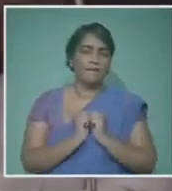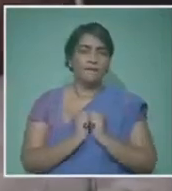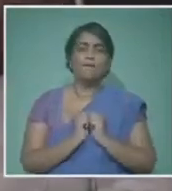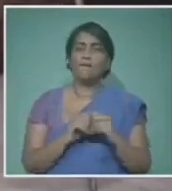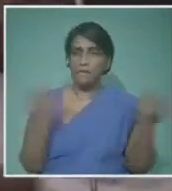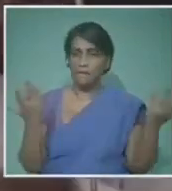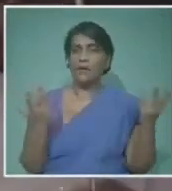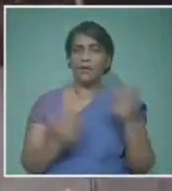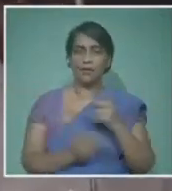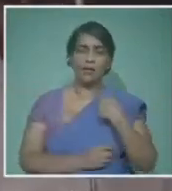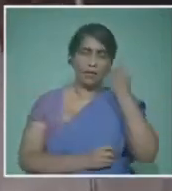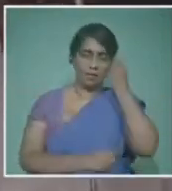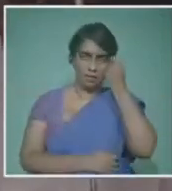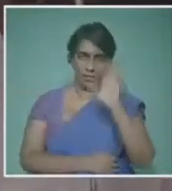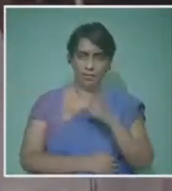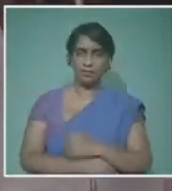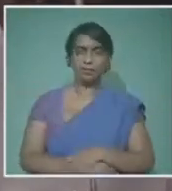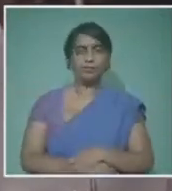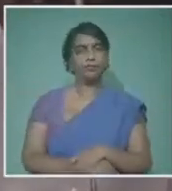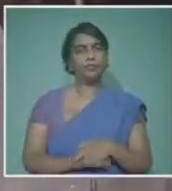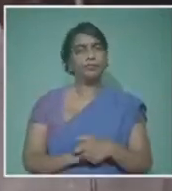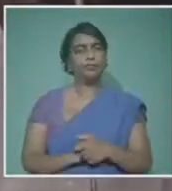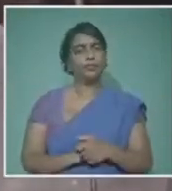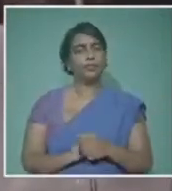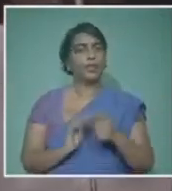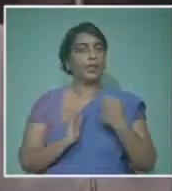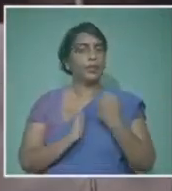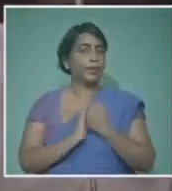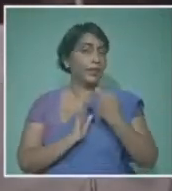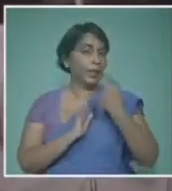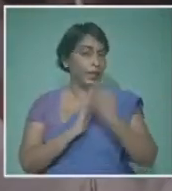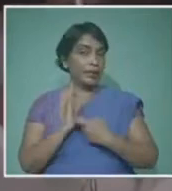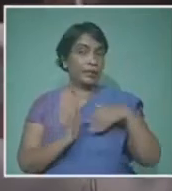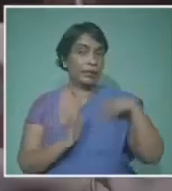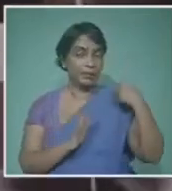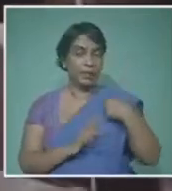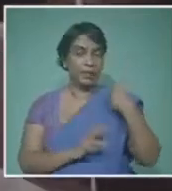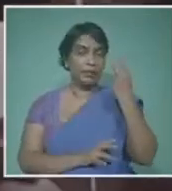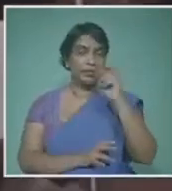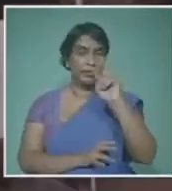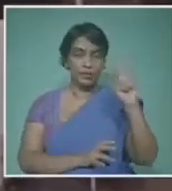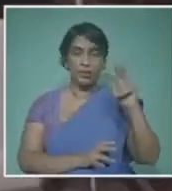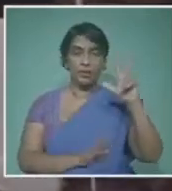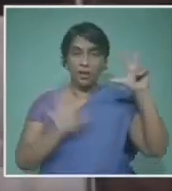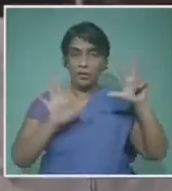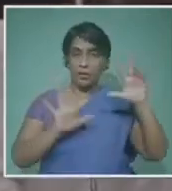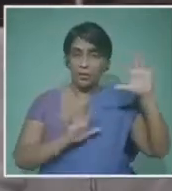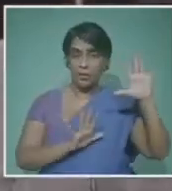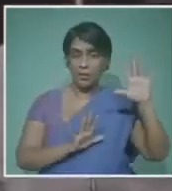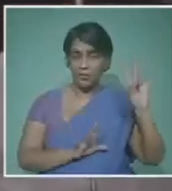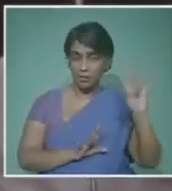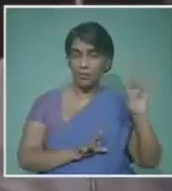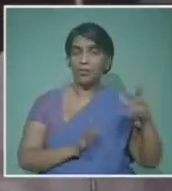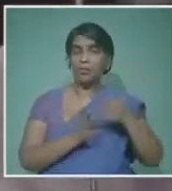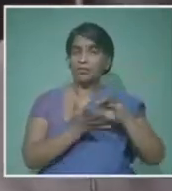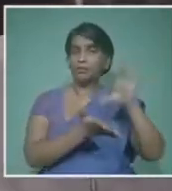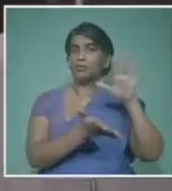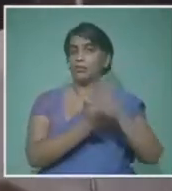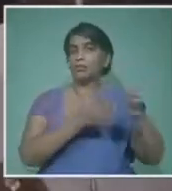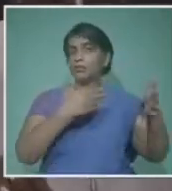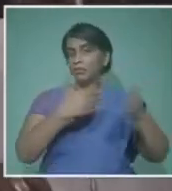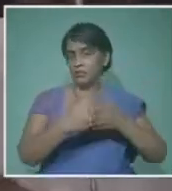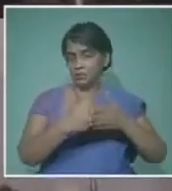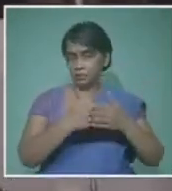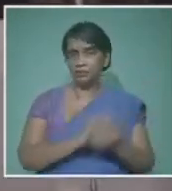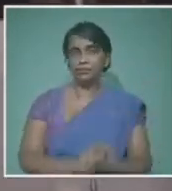කියන එකයි මතය වෙලා තියෙන්නේ. ගරු නීතිපතිවරයාගේ 2022/8/25 දින ඇති ලිපිය සභාගත කිරීම සඳහා මේ සමග අමුණ ඇත. මම ඒක සභාගත